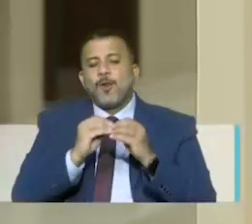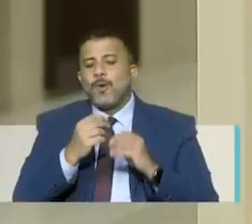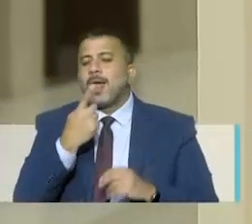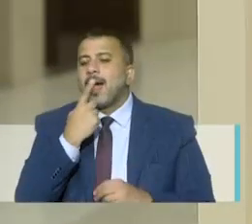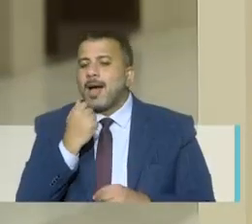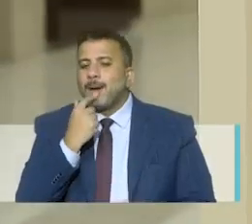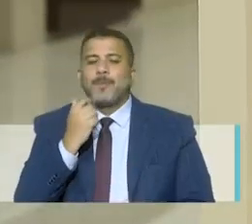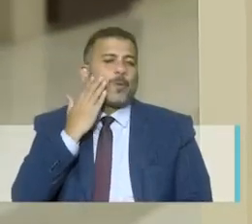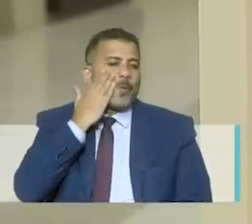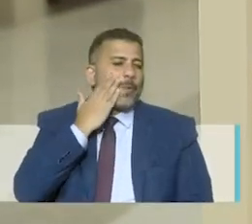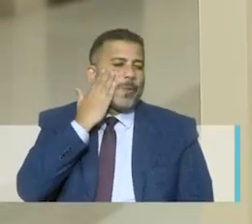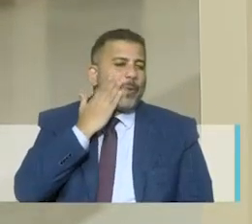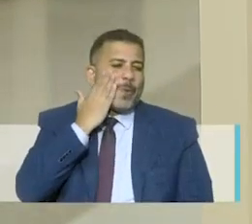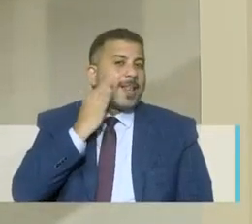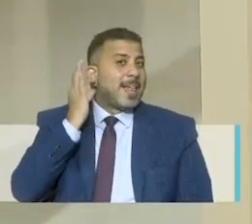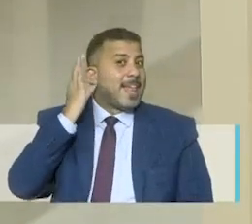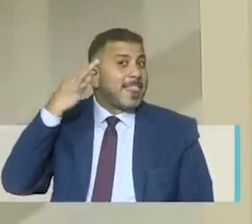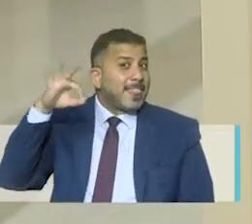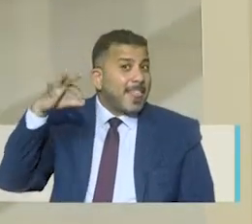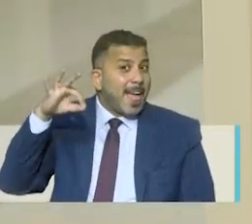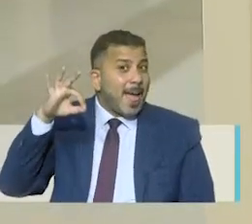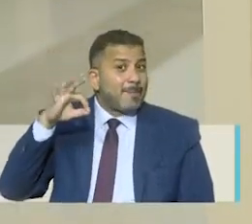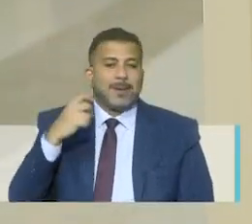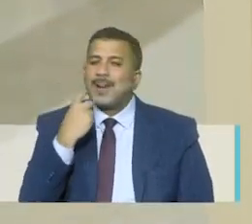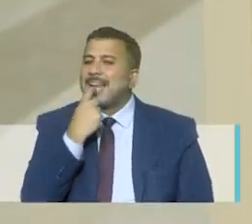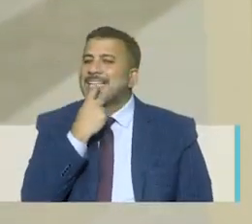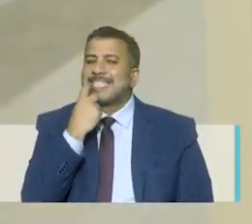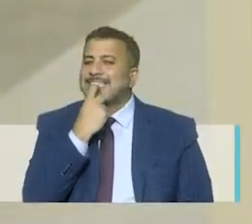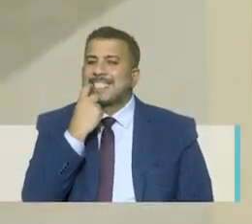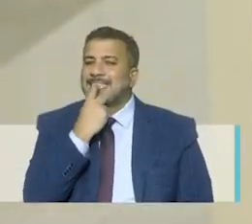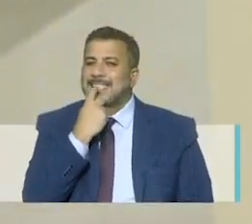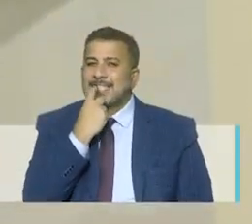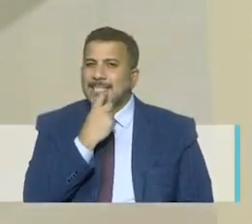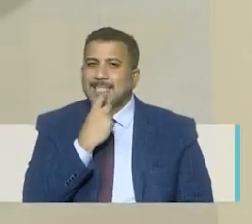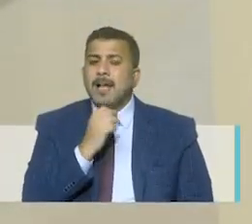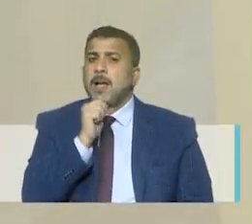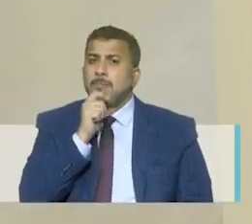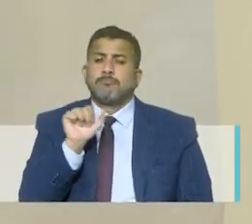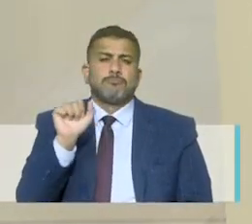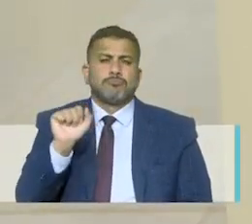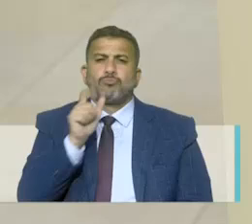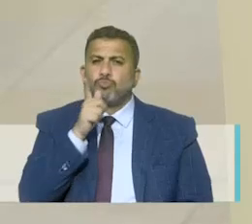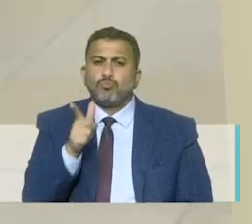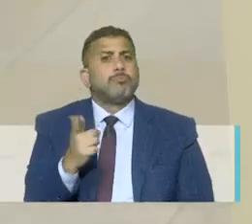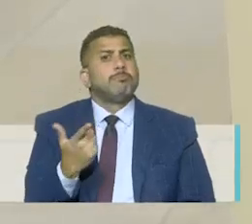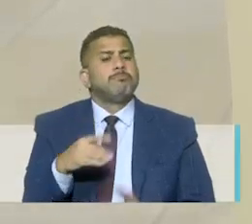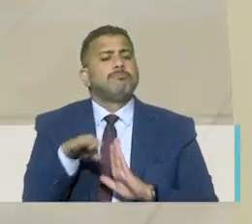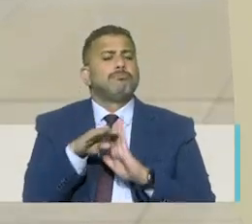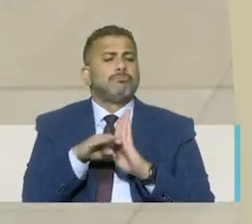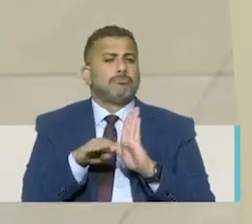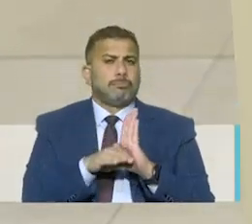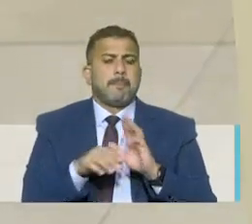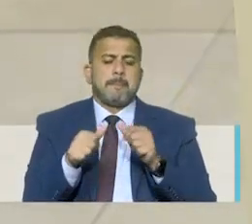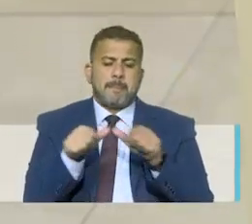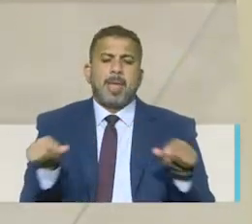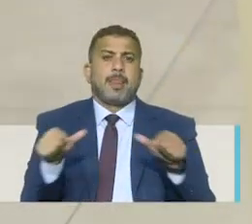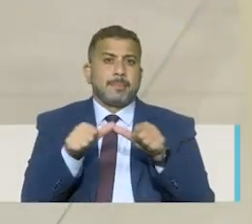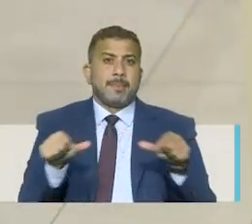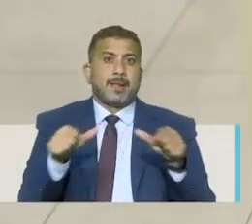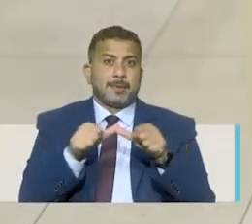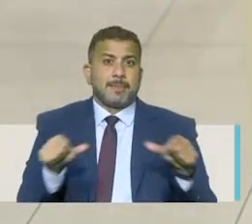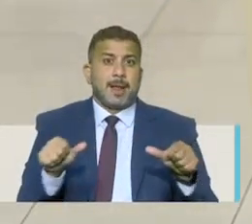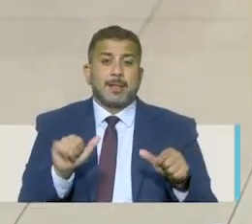والوردي والذهبي والأزرق. هيئة الشارقة للمتاحف حرصت على تنظيم مثل هذه المعارض